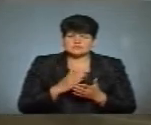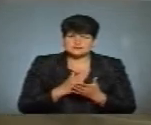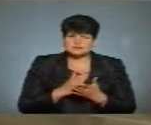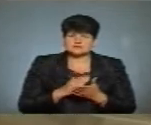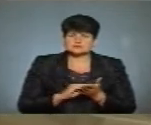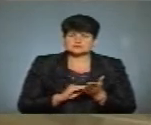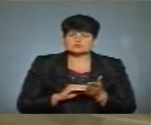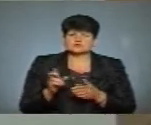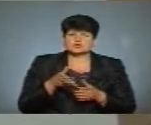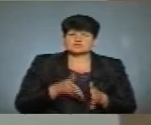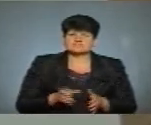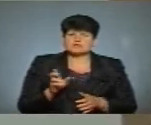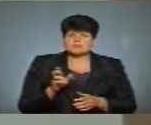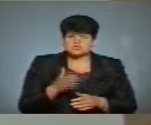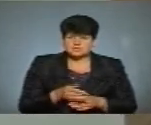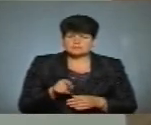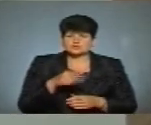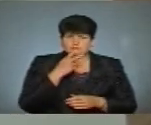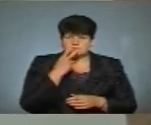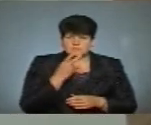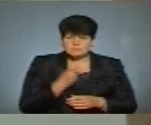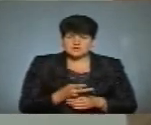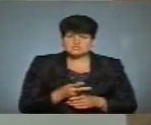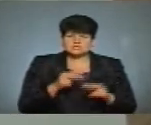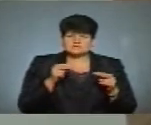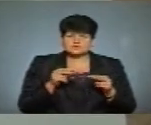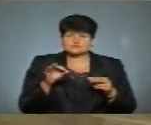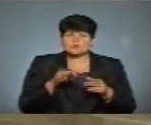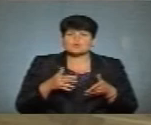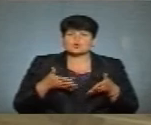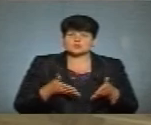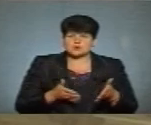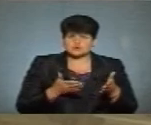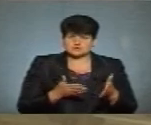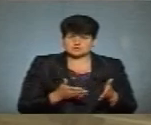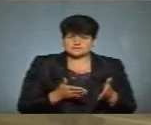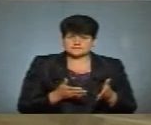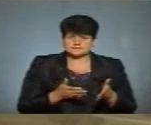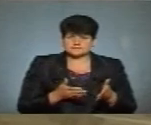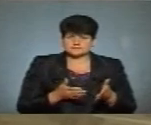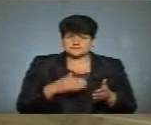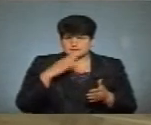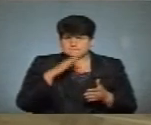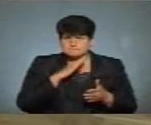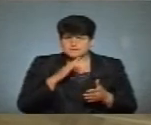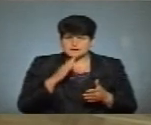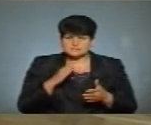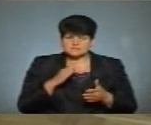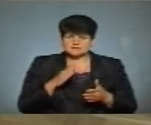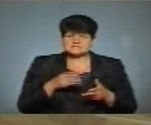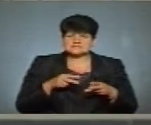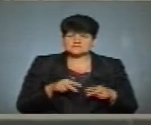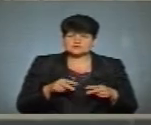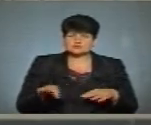народився в Бережанах. І тут ми бачимо свідоцтво про народження і батька, свідоцтво про